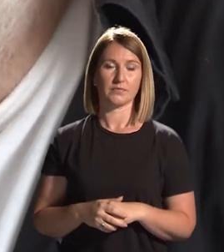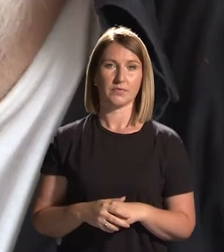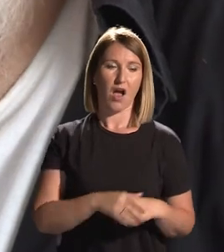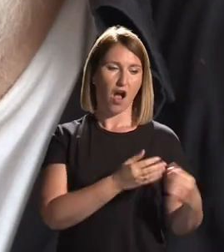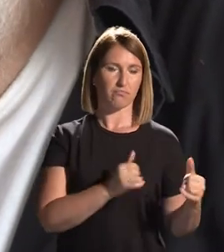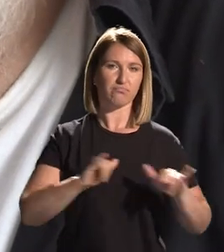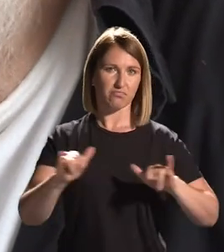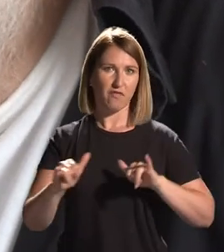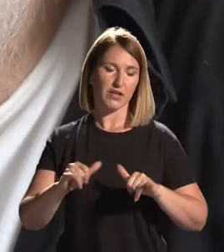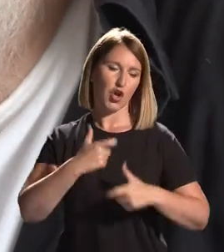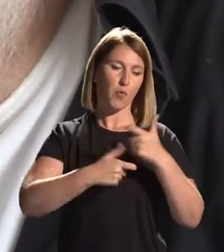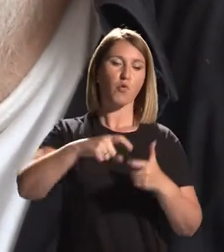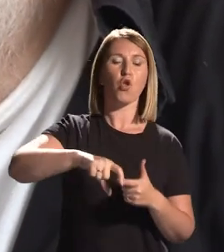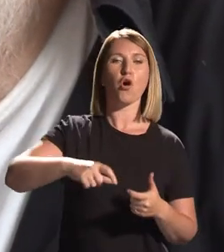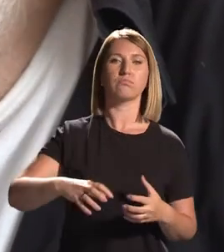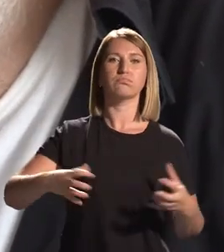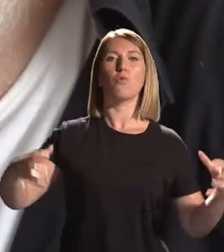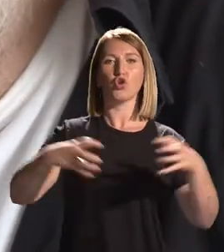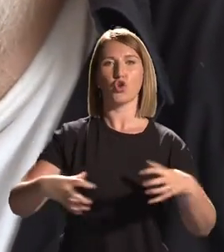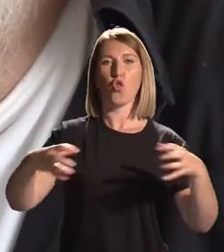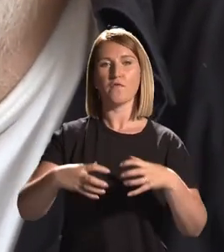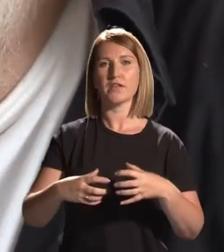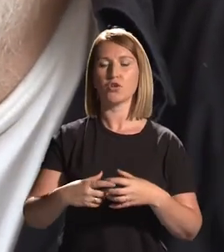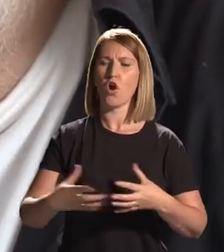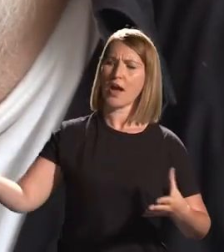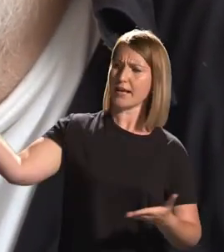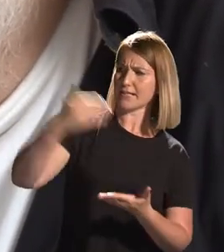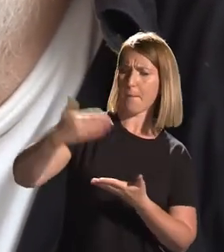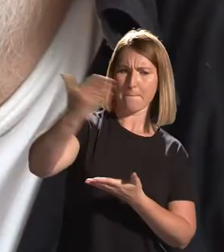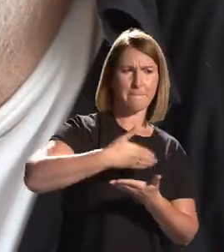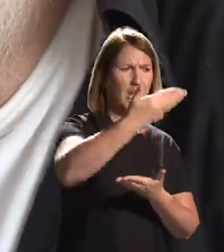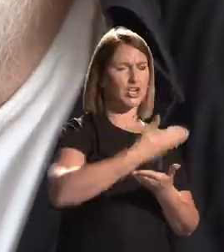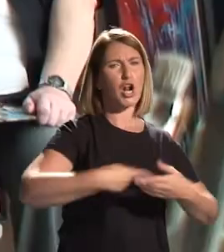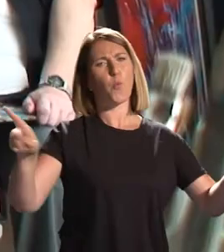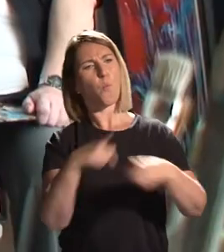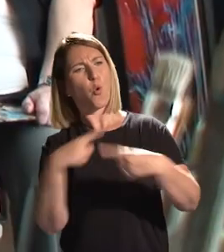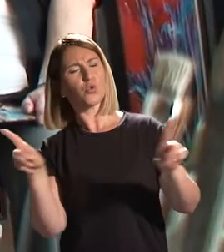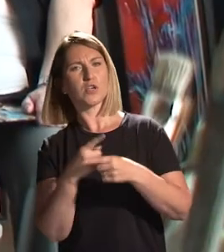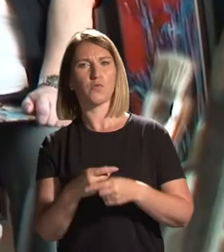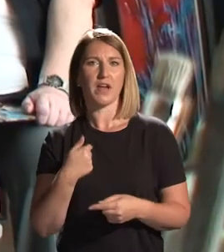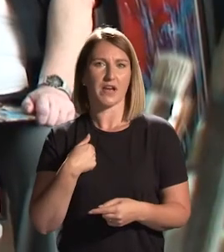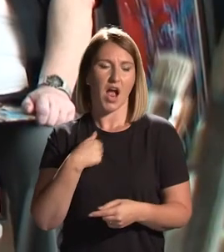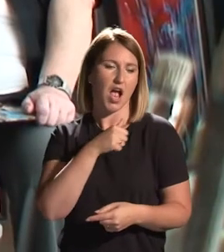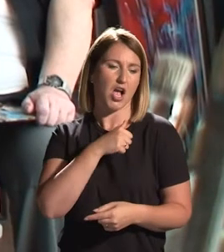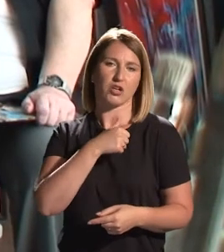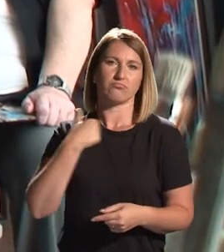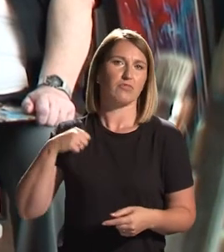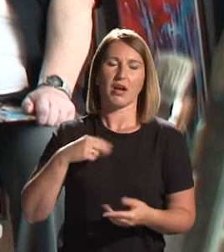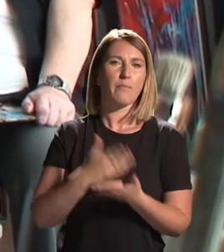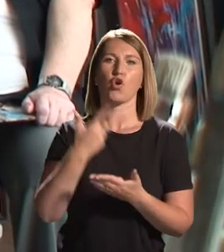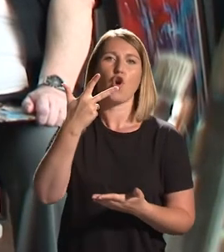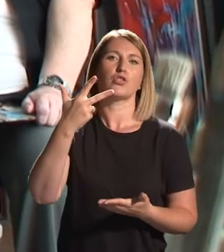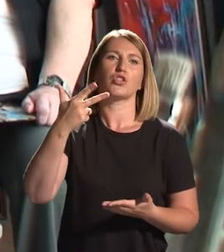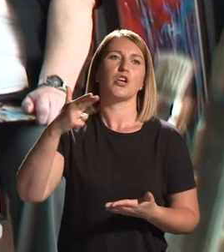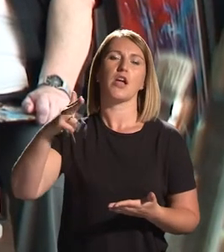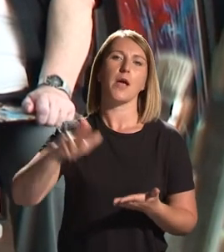władze tworzyły środowisko duże i muzyków ściągali i po prostu różne inne rzeczy. No, w ciągu 3 miesięcy niecałych ja miałem mieszkanie,